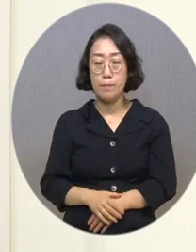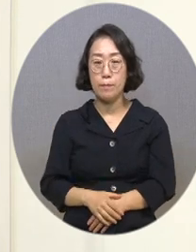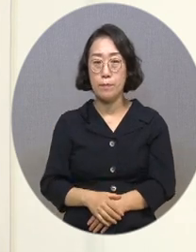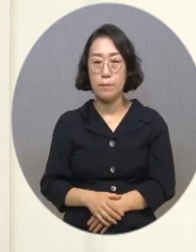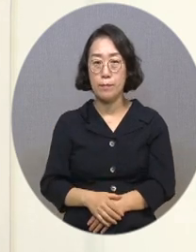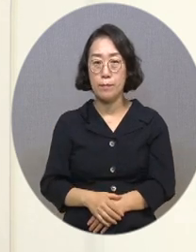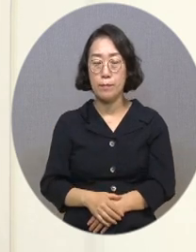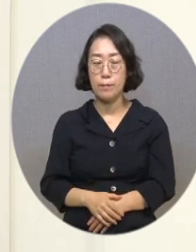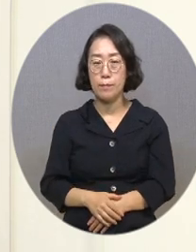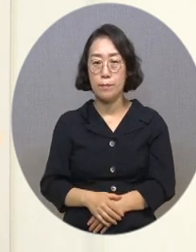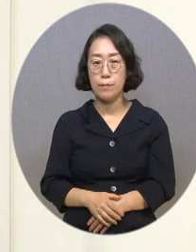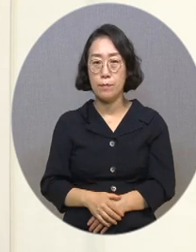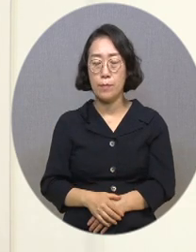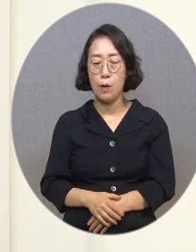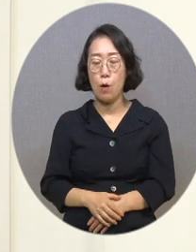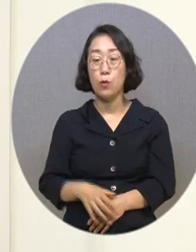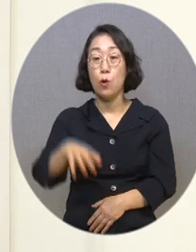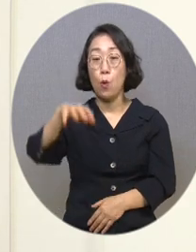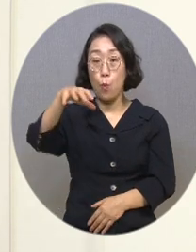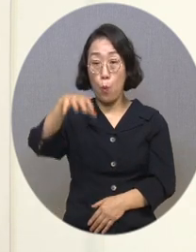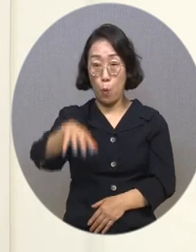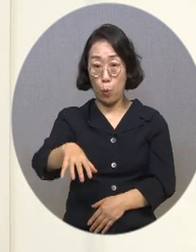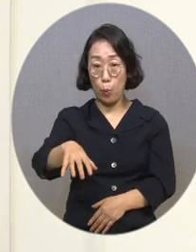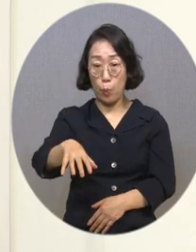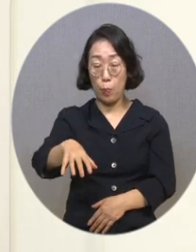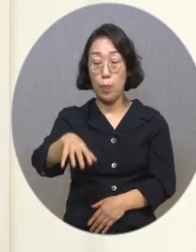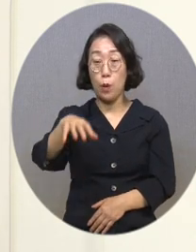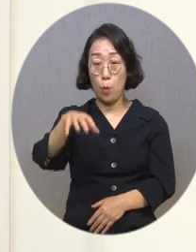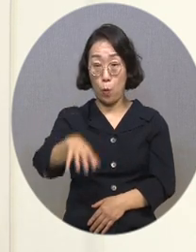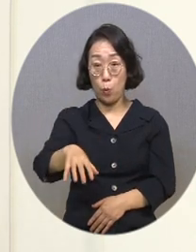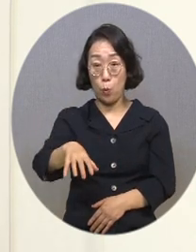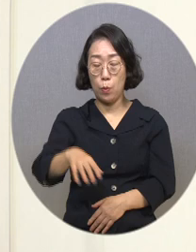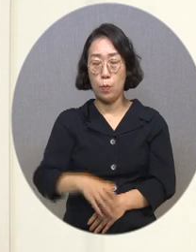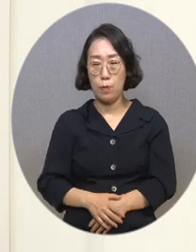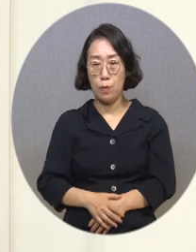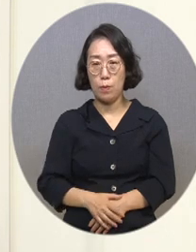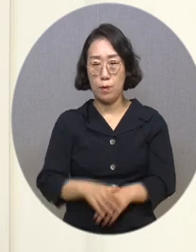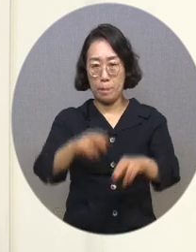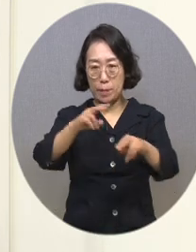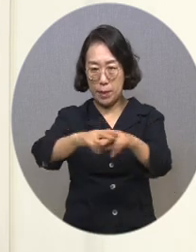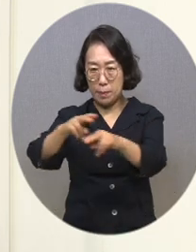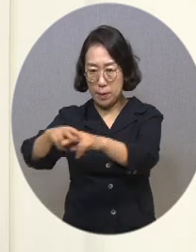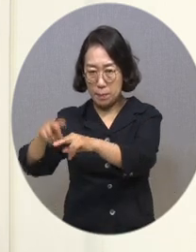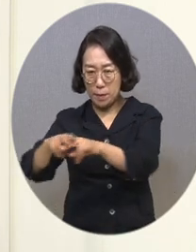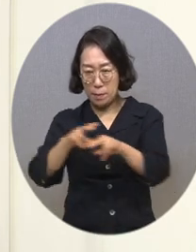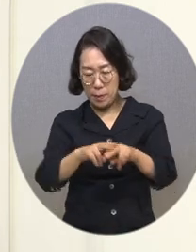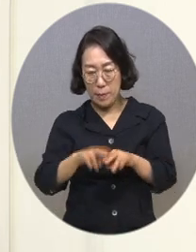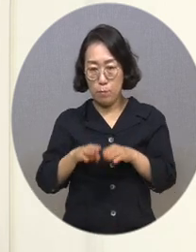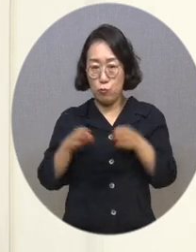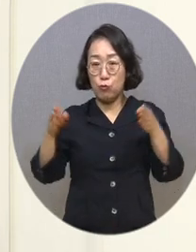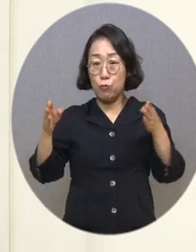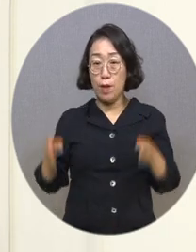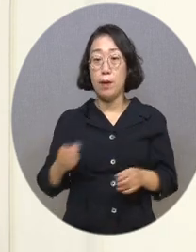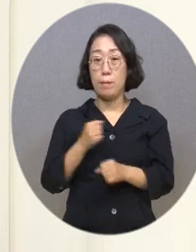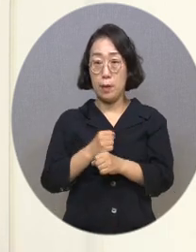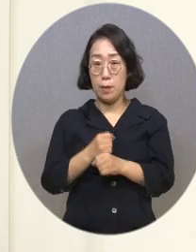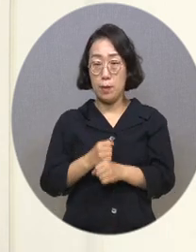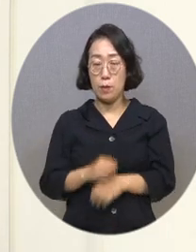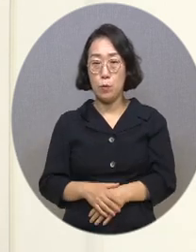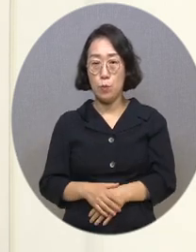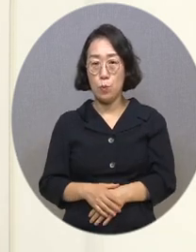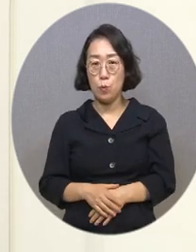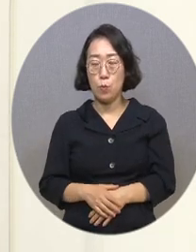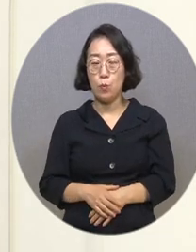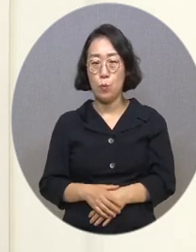그러면 강의장을 섭외해야 되고 그렇죠. 그렇죠? 그래서 거기에 있는 강의장이 세팅도 해야 되고 사람을 예를 들면